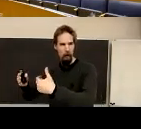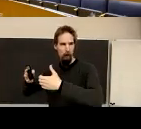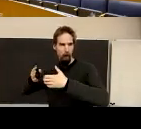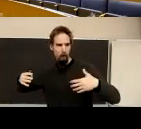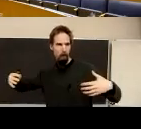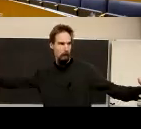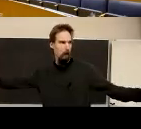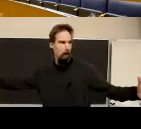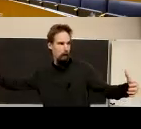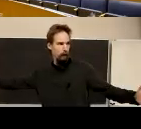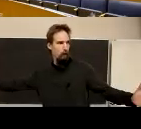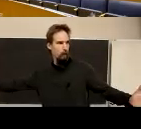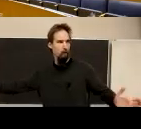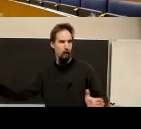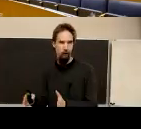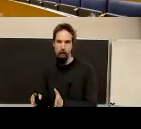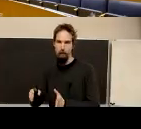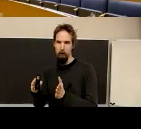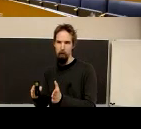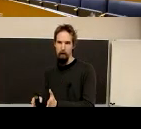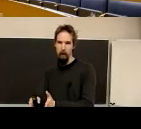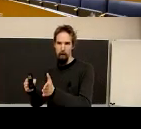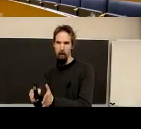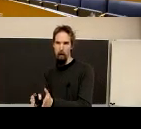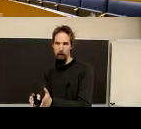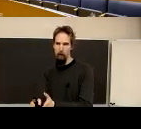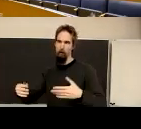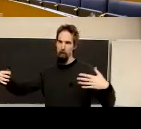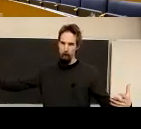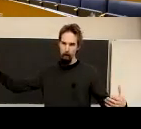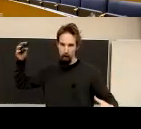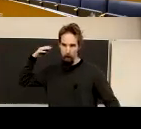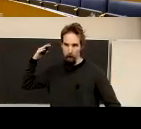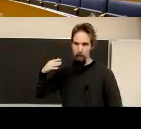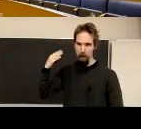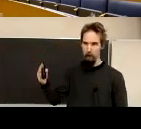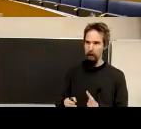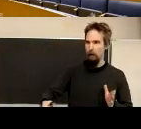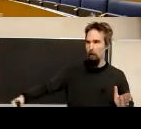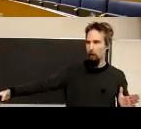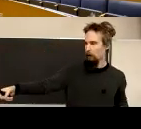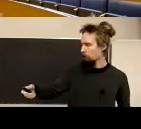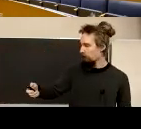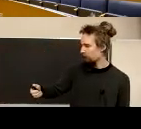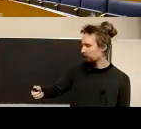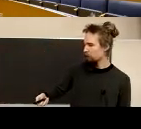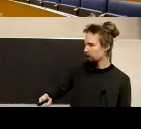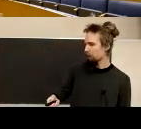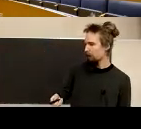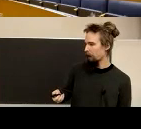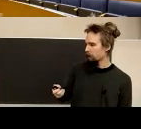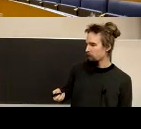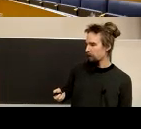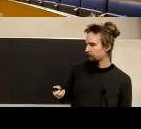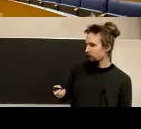tapahtuu tämmöinen niin kuin valtava ajallinen kontekstualisointi, että me ymmärretään niin kuin oma katoavuus ja meidän niin kuin perspektiivi aukeaa jonkunlaisille niin kuin